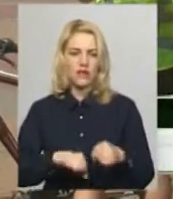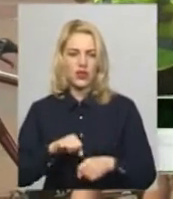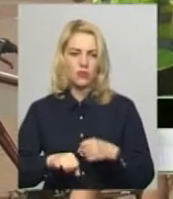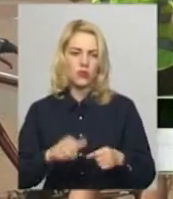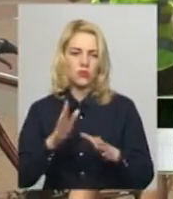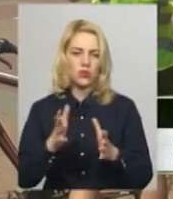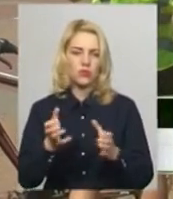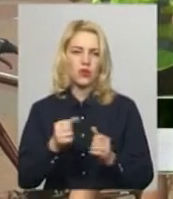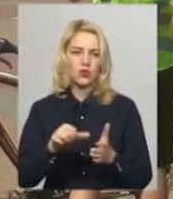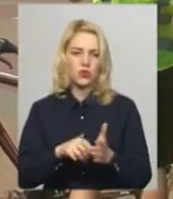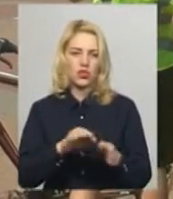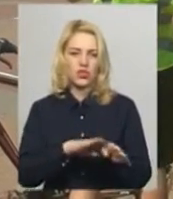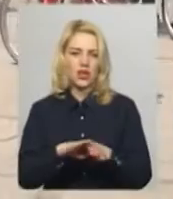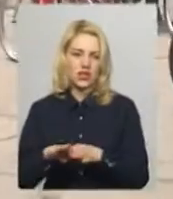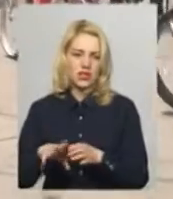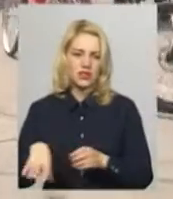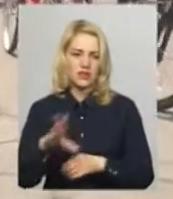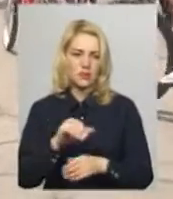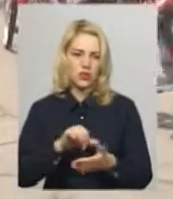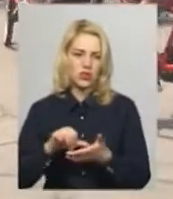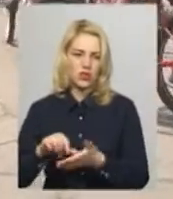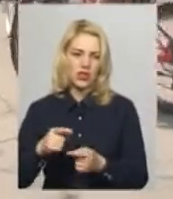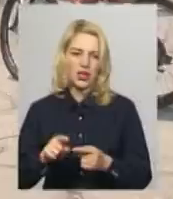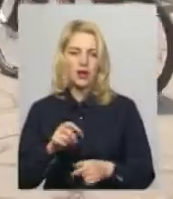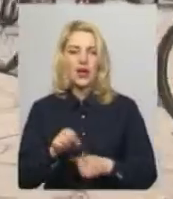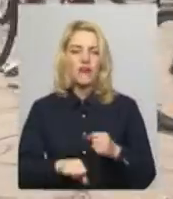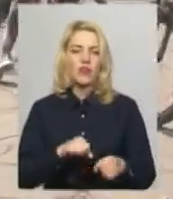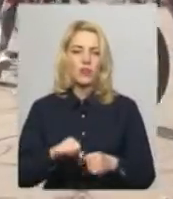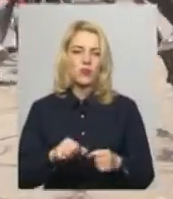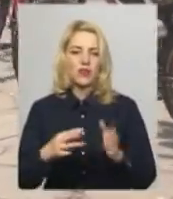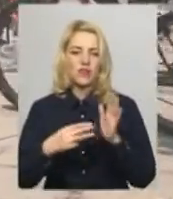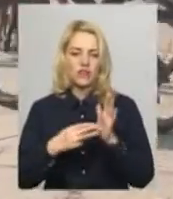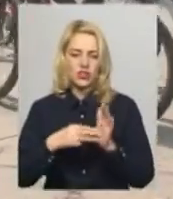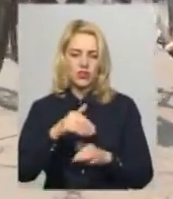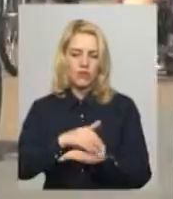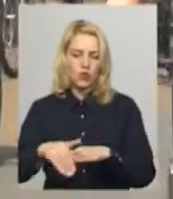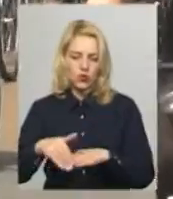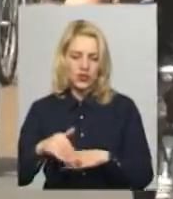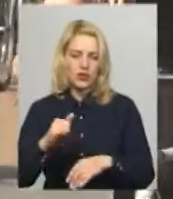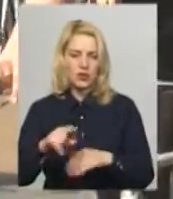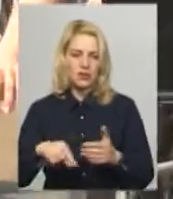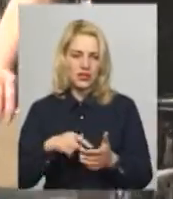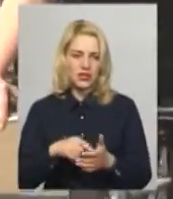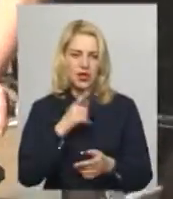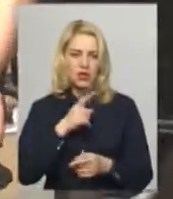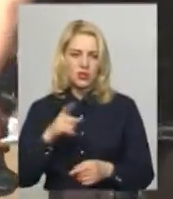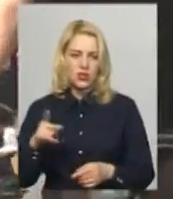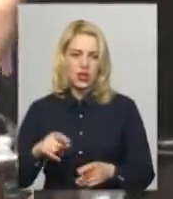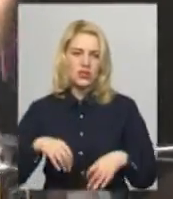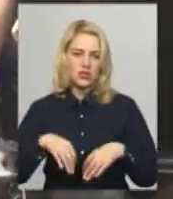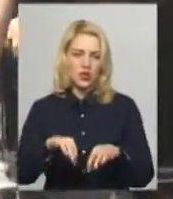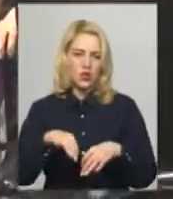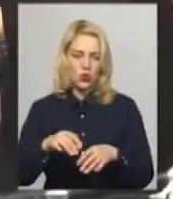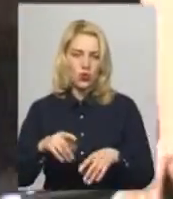ми будемо брати участь на рівні з 7 учасниками. Велопробіг проходив 8 вулицями міста. Під час руху колони рух автомобілів був обмежений.